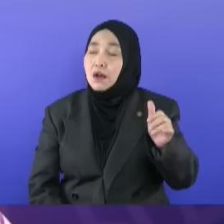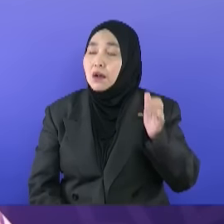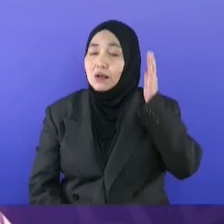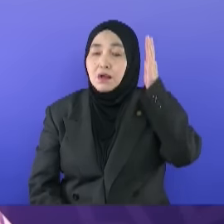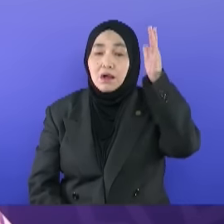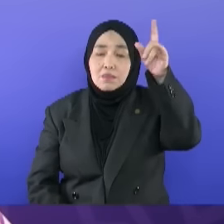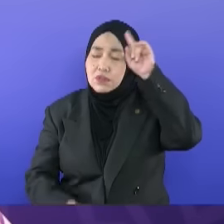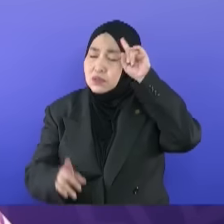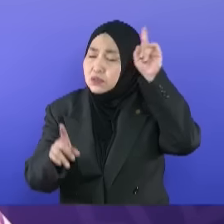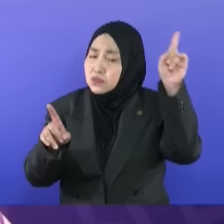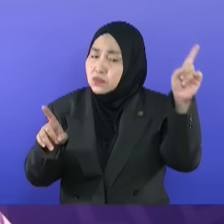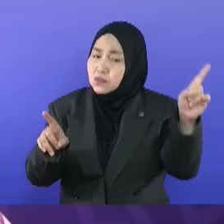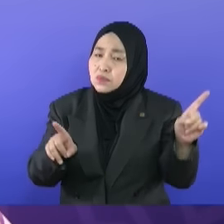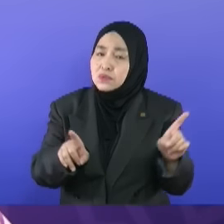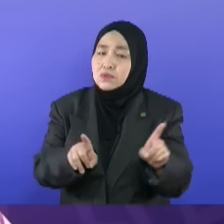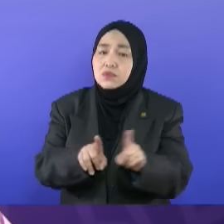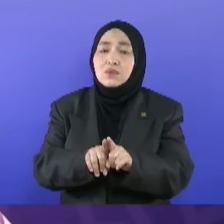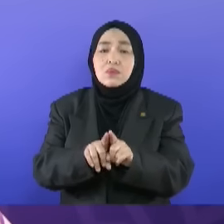yahudu